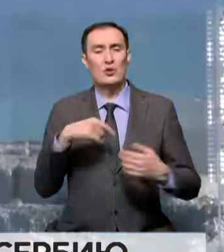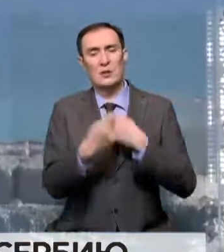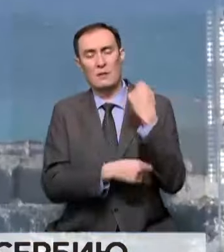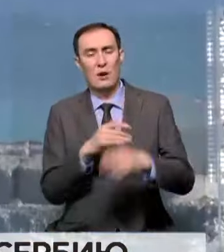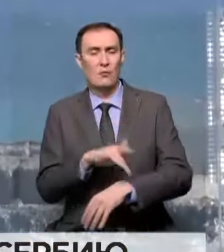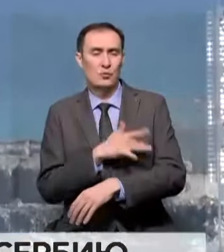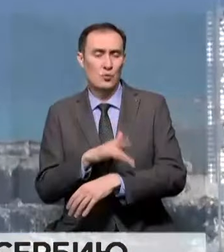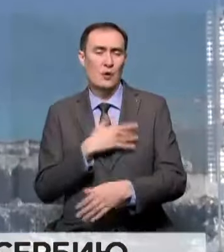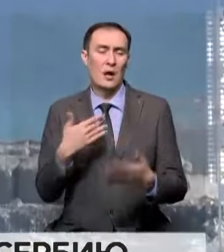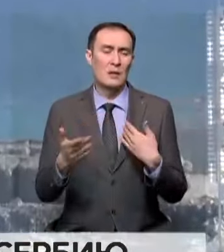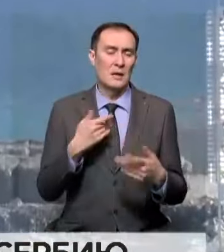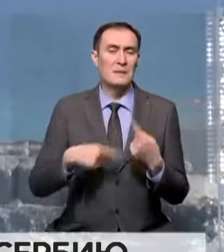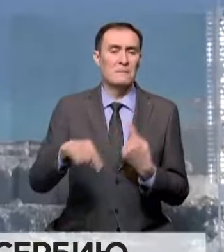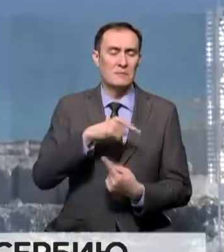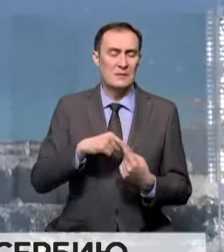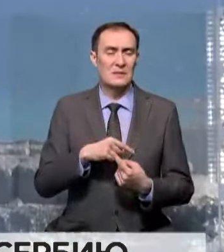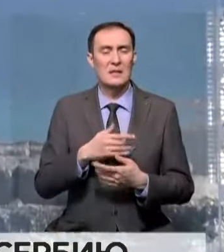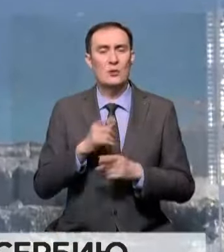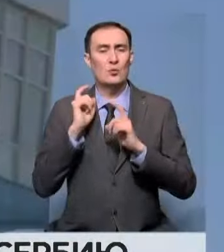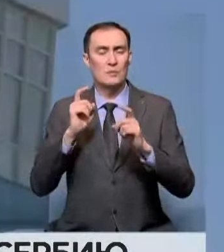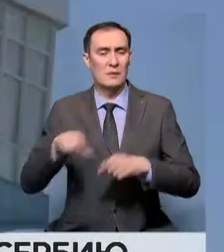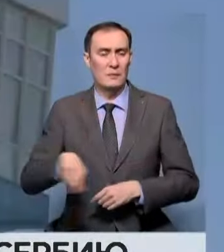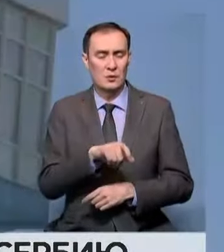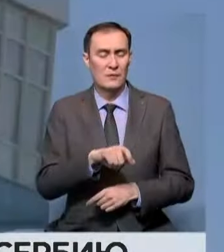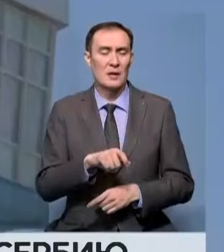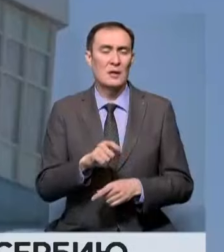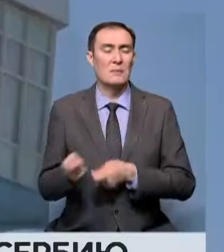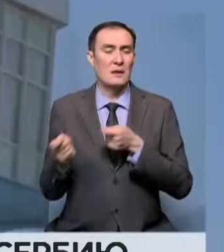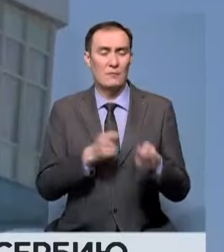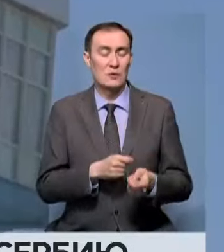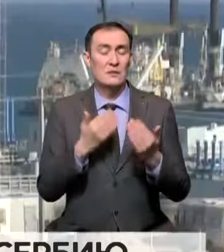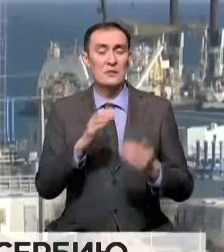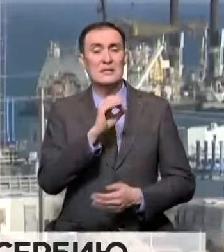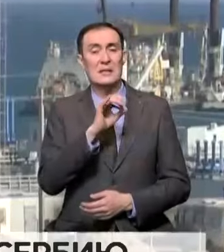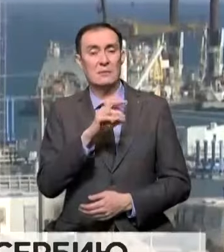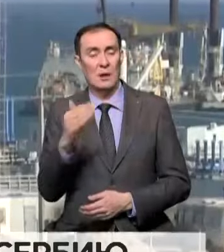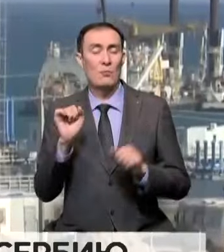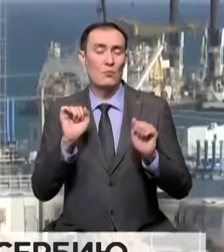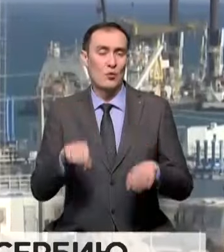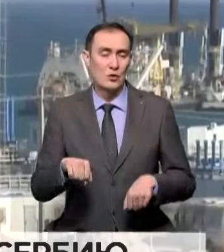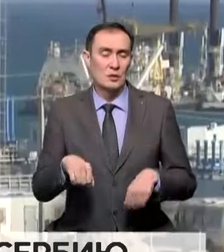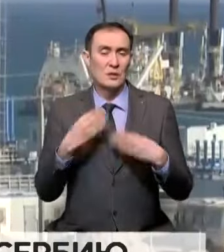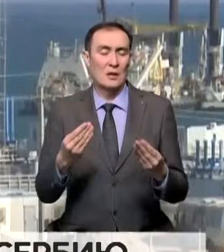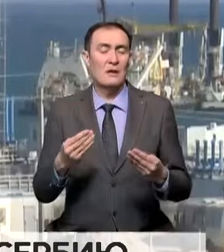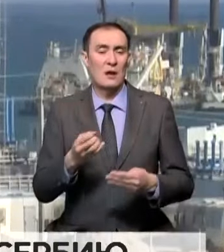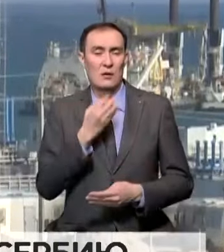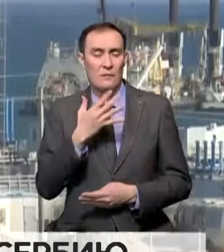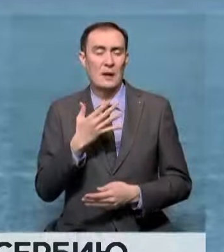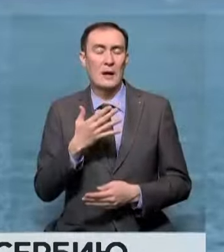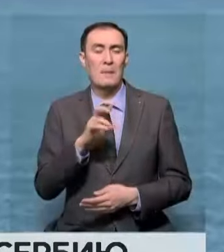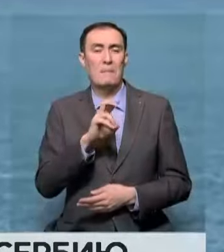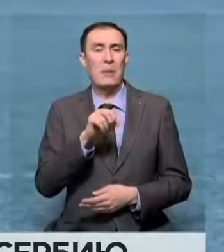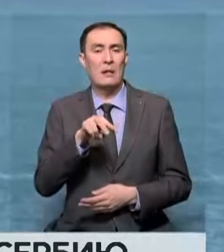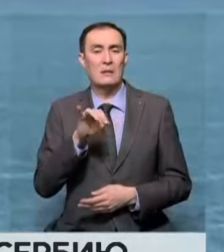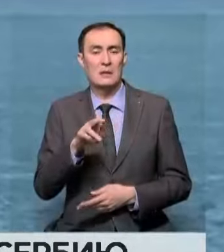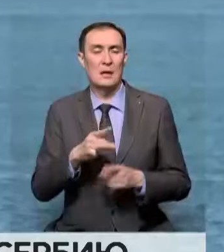услуг, больше контактов бизнеса, теснее транспортные маршруты и логистика. Кстати, Сербия в этом плане могла бы сыграть решающую роль в Балтийском